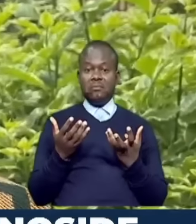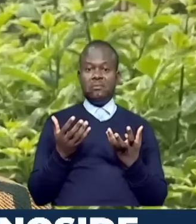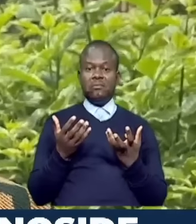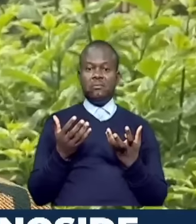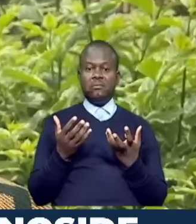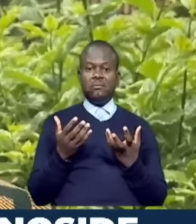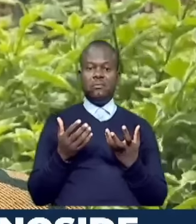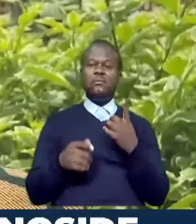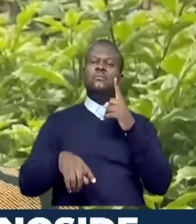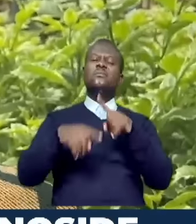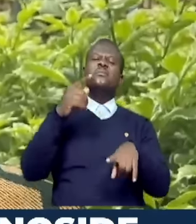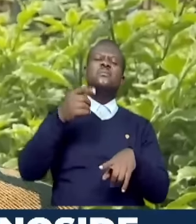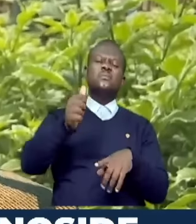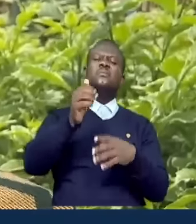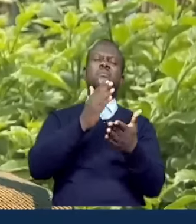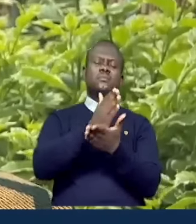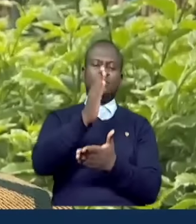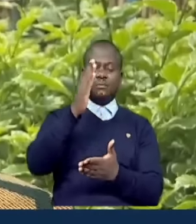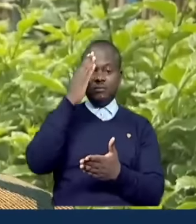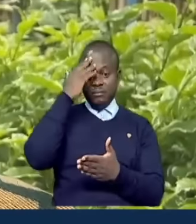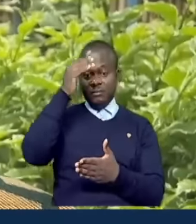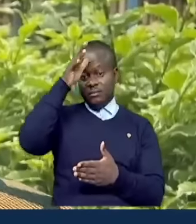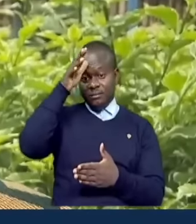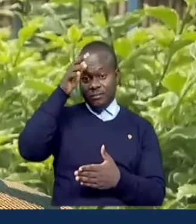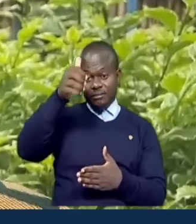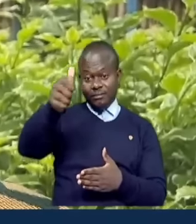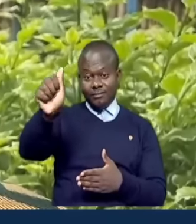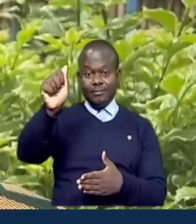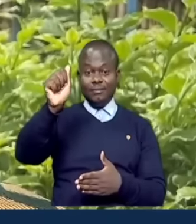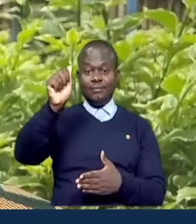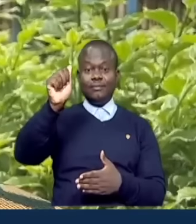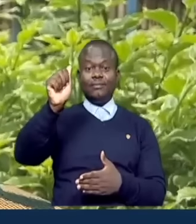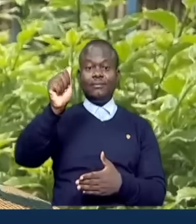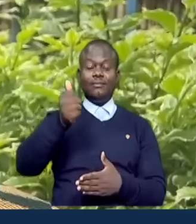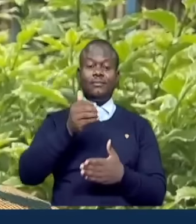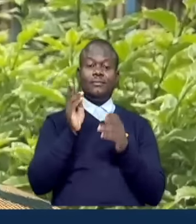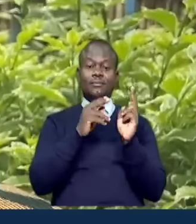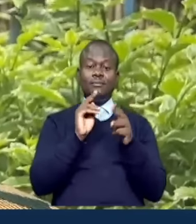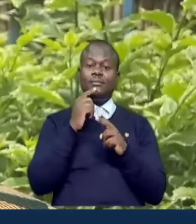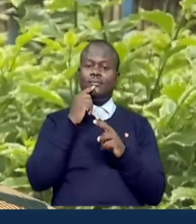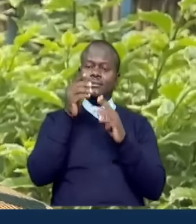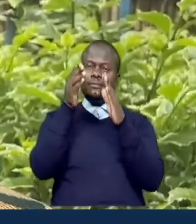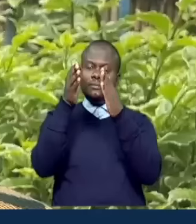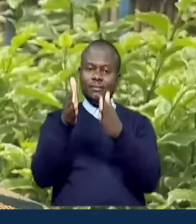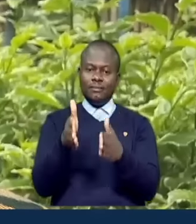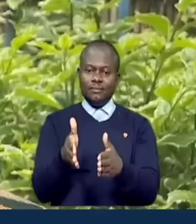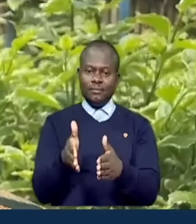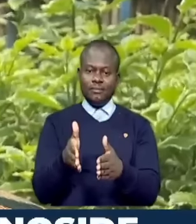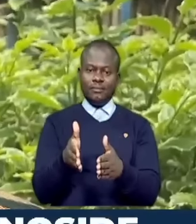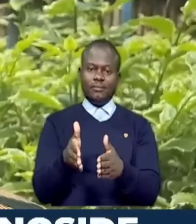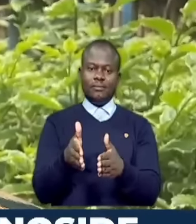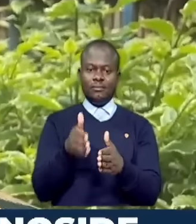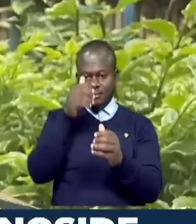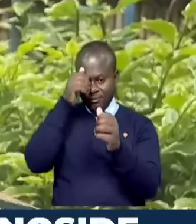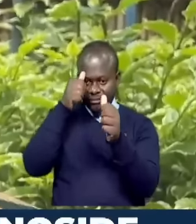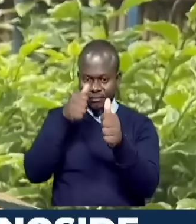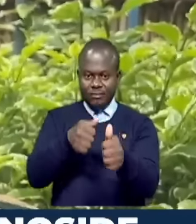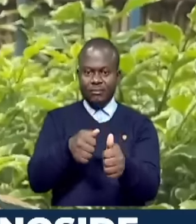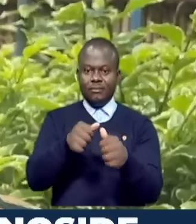baramaze barabica ati kuko papa wawe nubundi yari umuntu ugendera